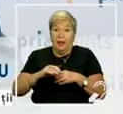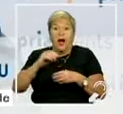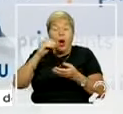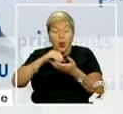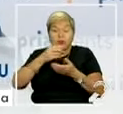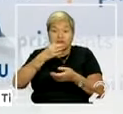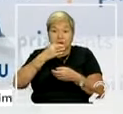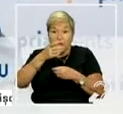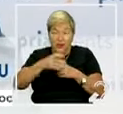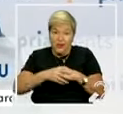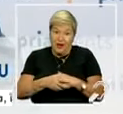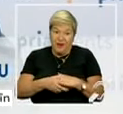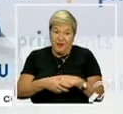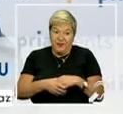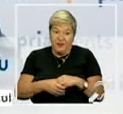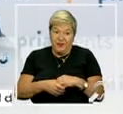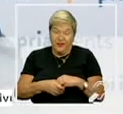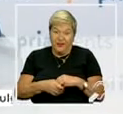În